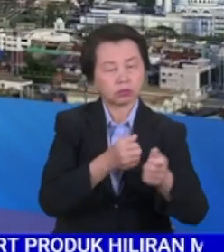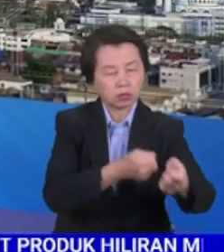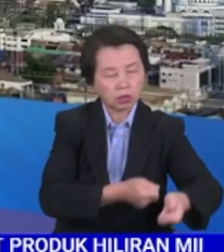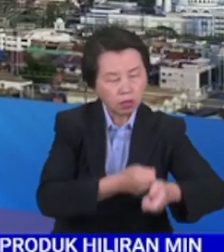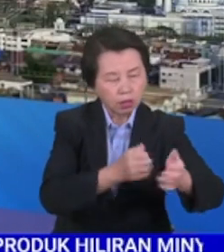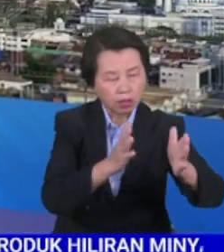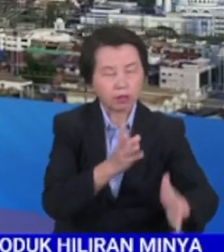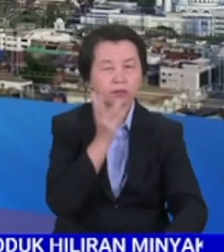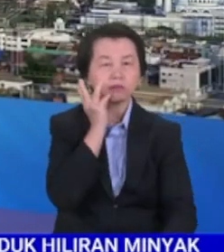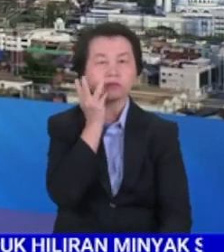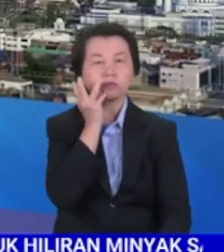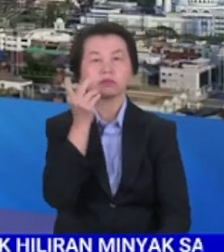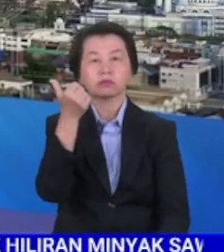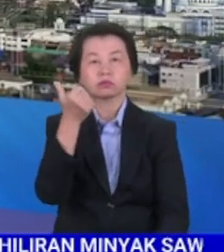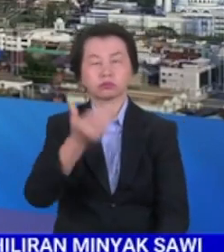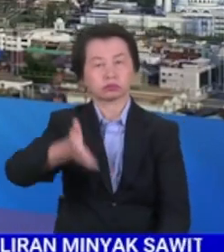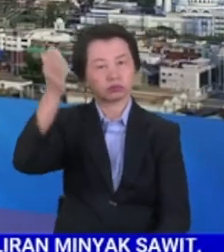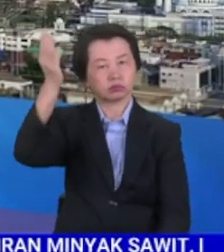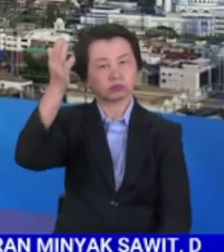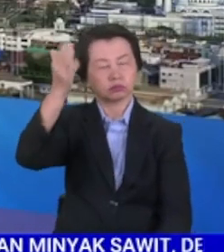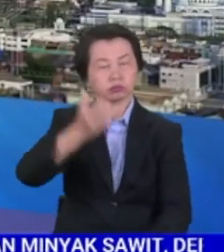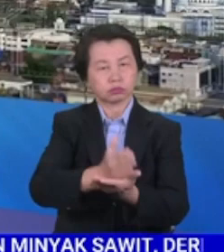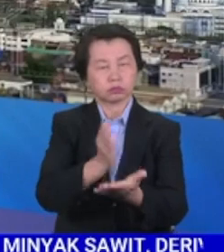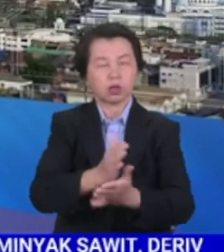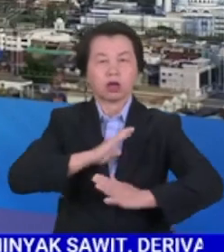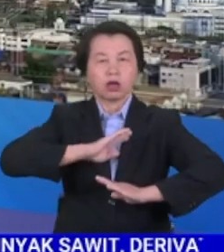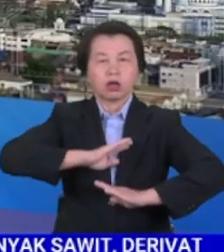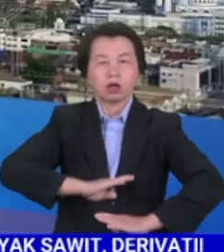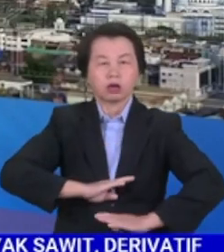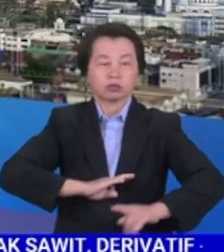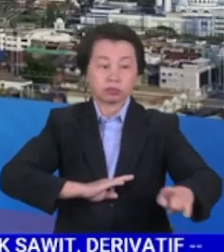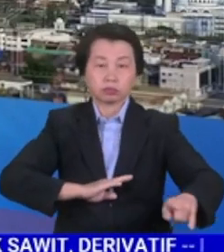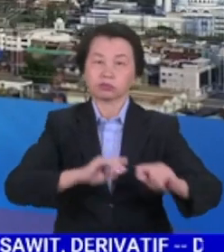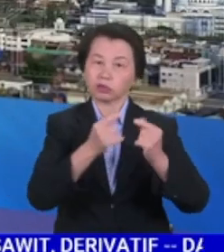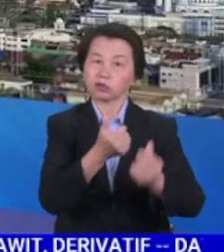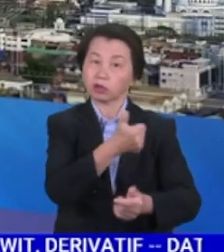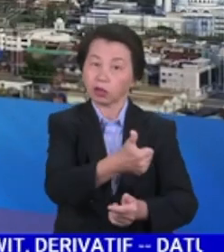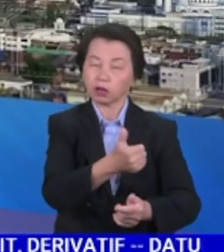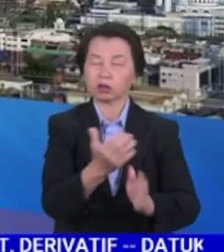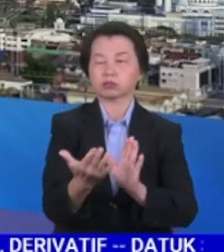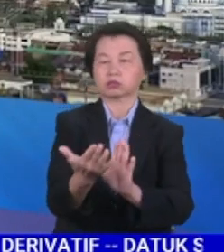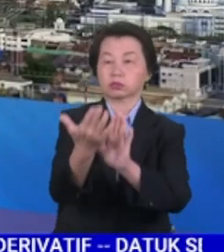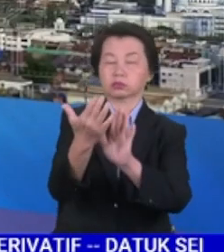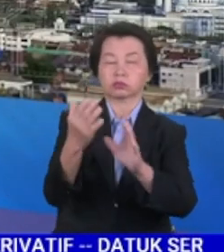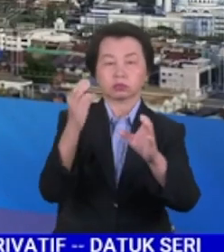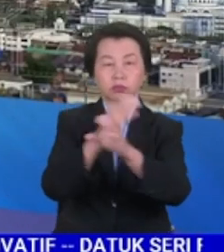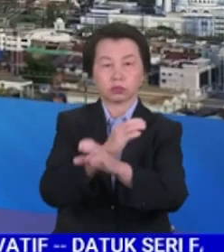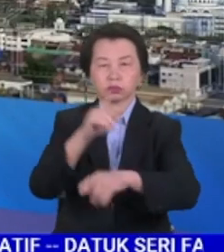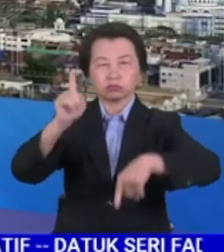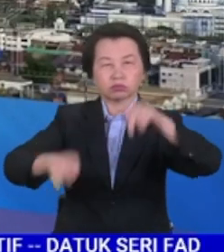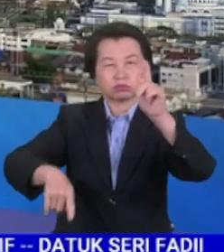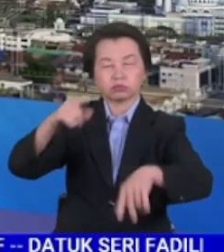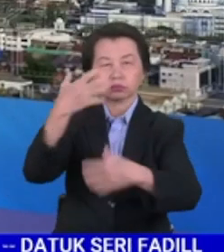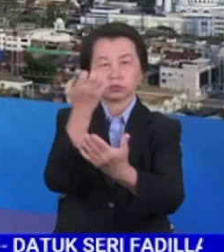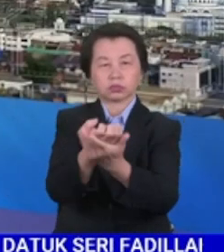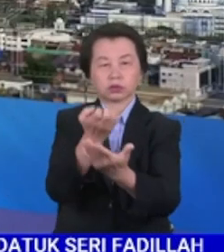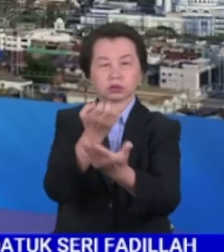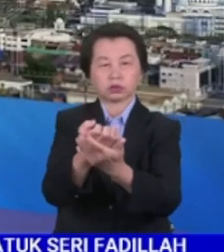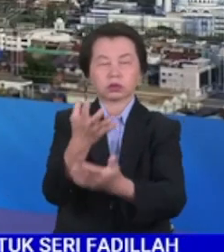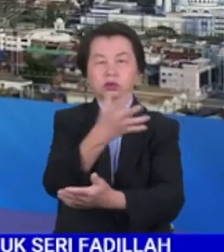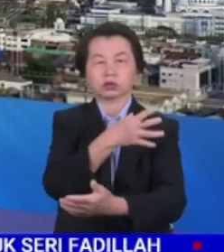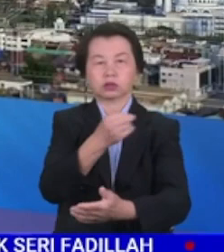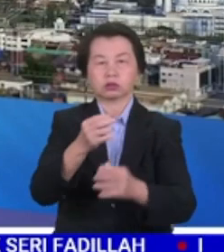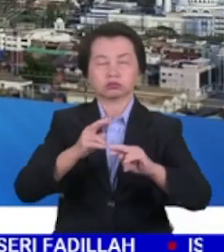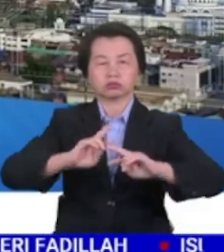padi. Inisiatif yang dibentang pastinya melegakan golongan itu, termasuk mendepani cabaran ketidaktentuan ekonomi